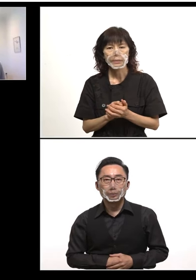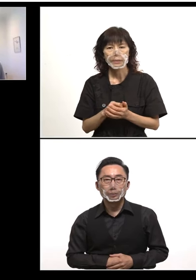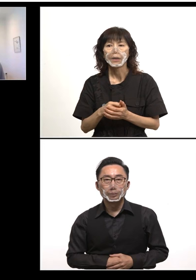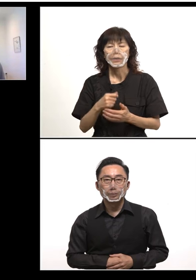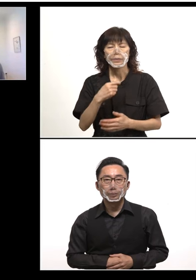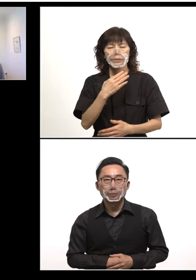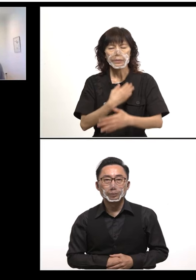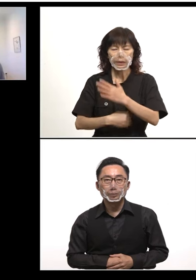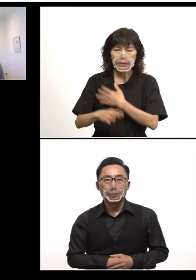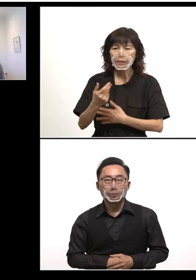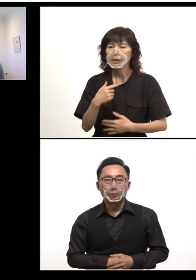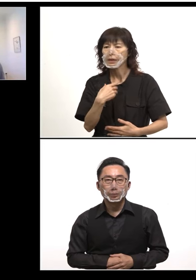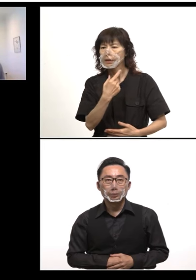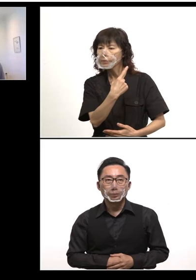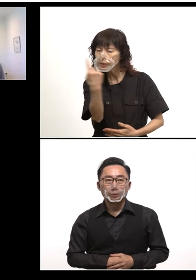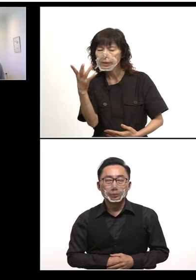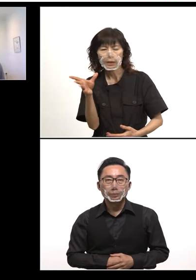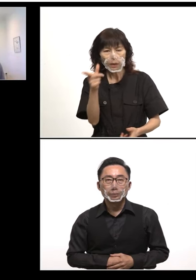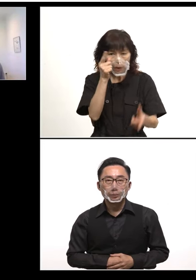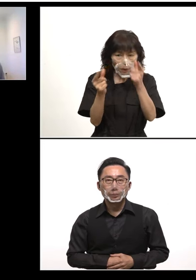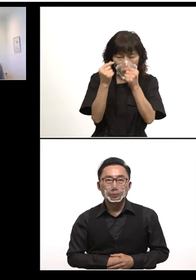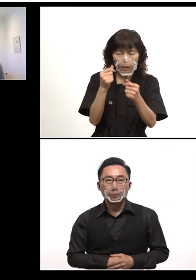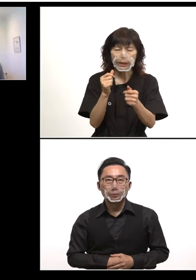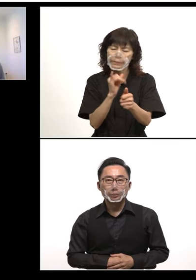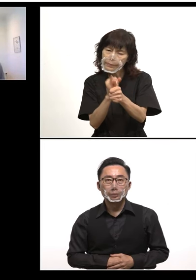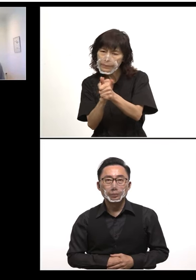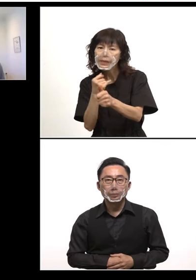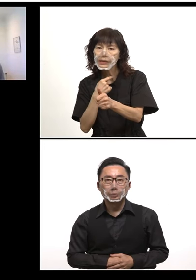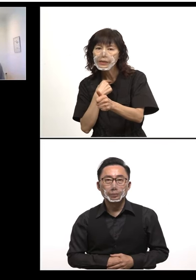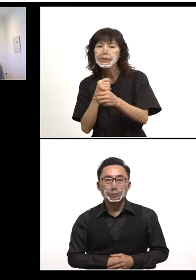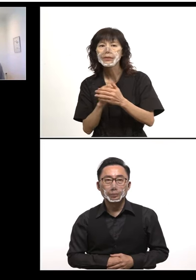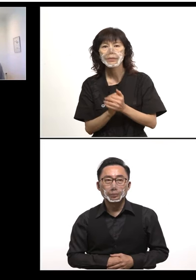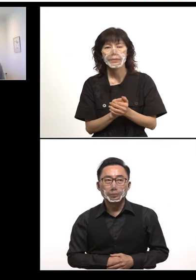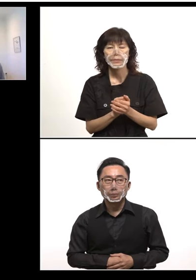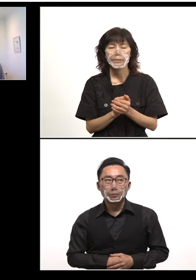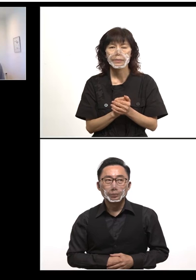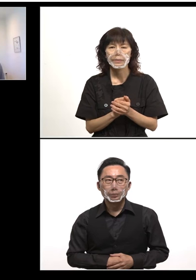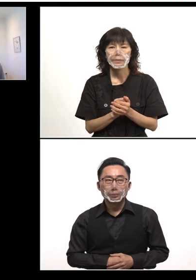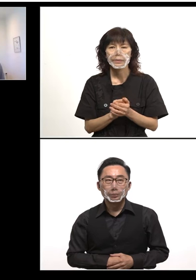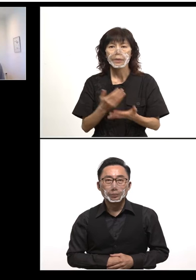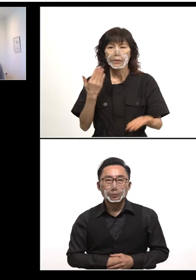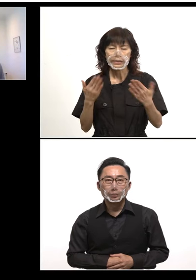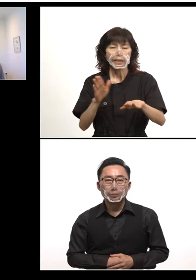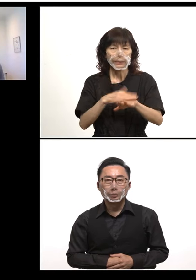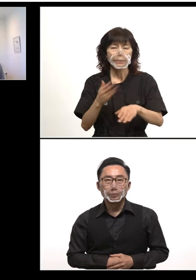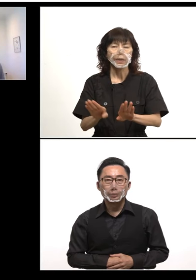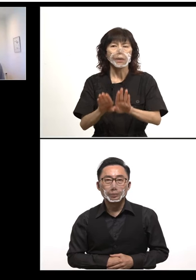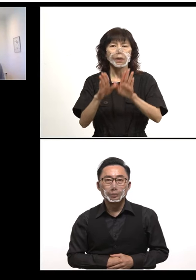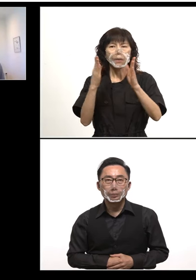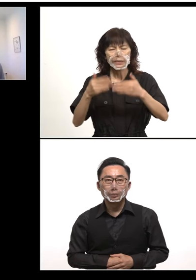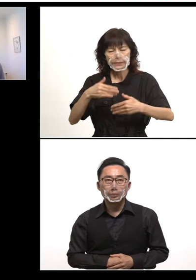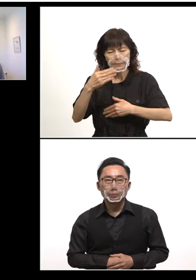身體能力的朋友去學習。但是我覺得可能有時候現在最初的起步，很多時候的難處